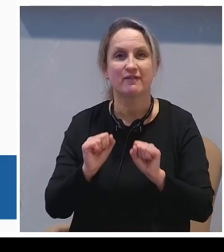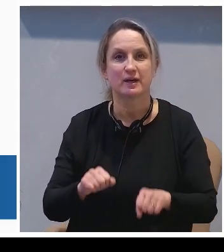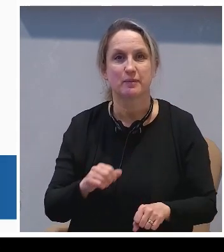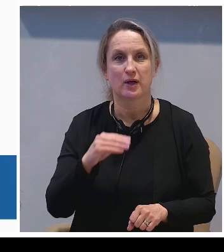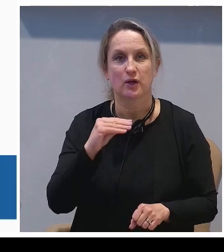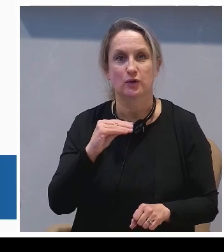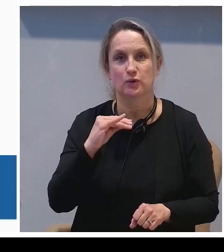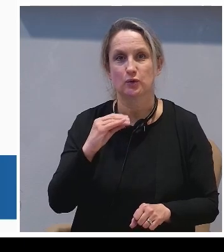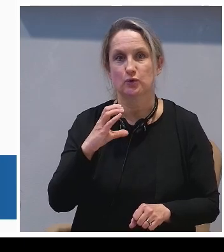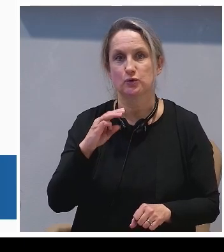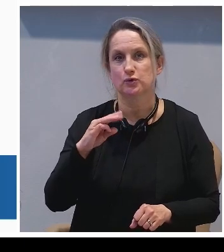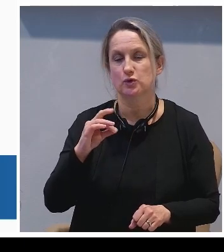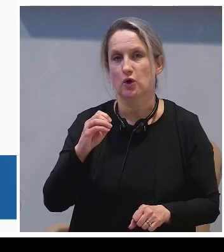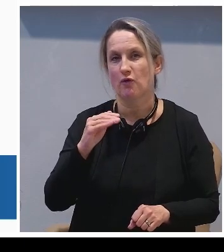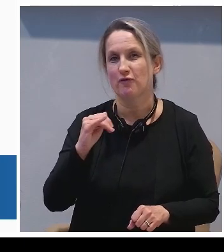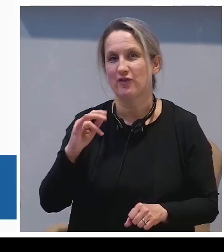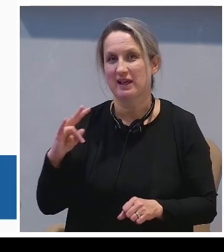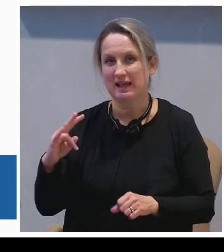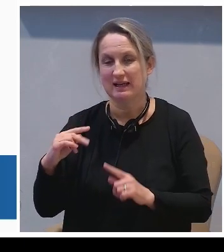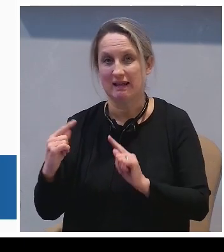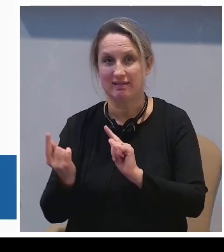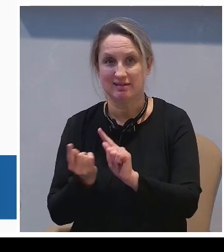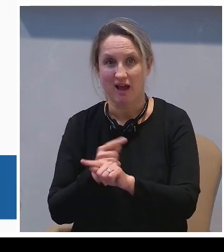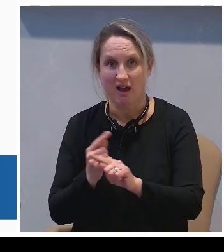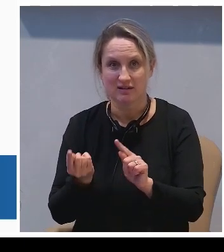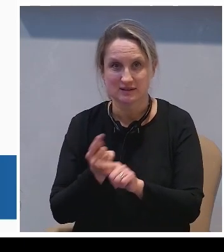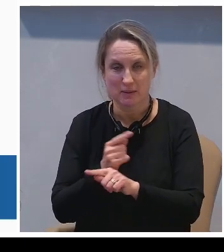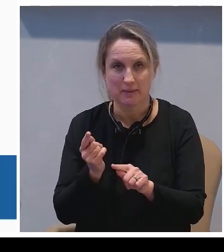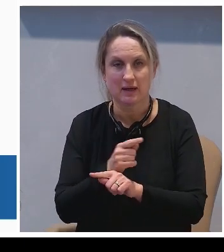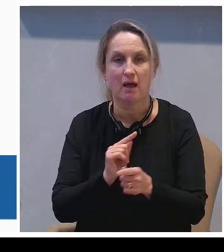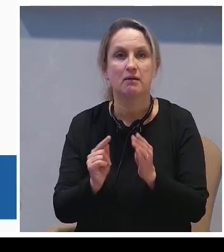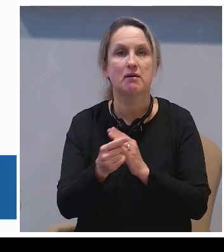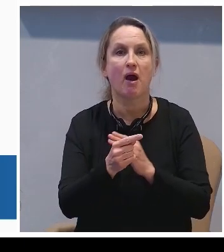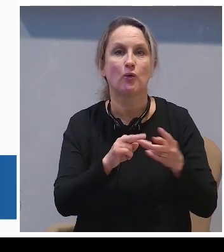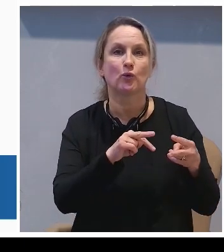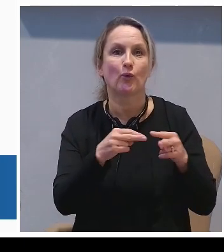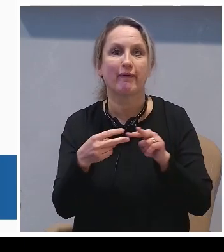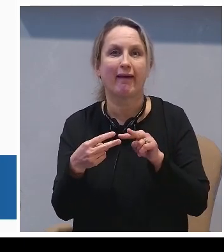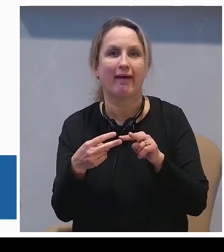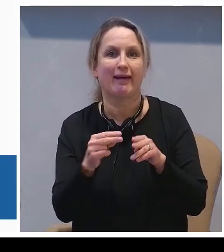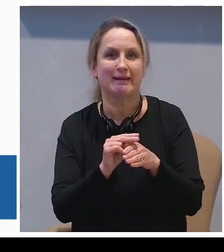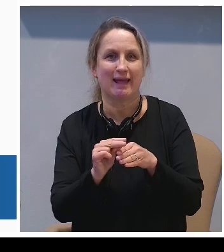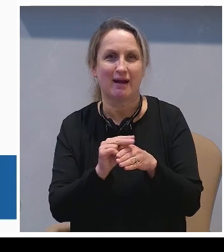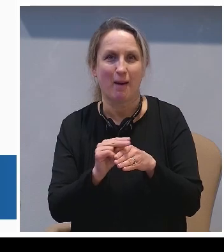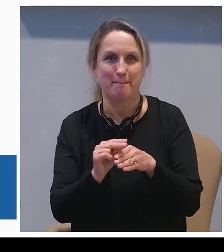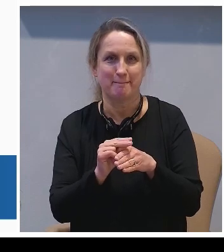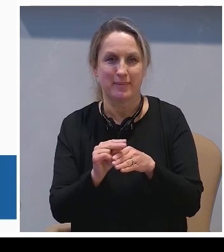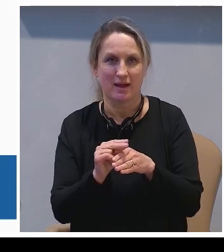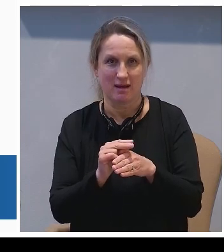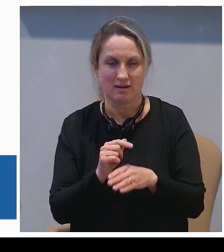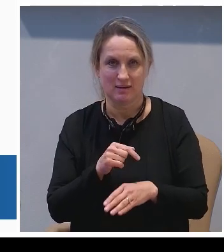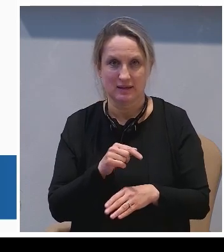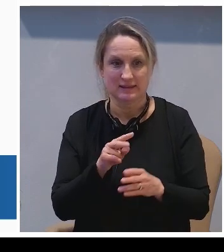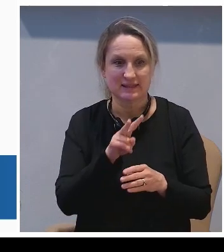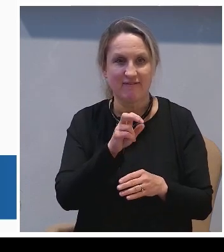Düstrofiini the taastamine läbi results. geeniteraapia ehk vektorvahendatud Now, teraapia. Et siin on nüüd seesama kitsaskoht, mida ma ütlesin, dystrophin et see dystrofiini recovery